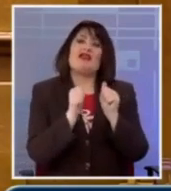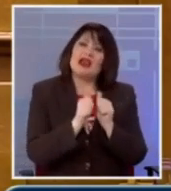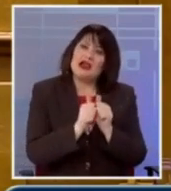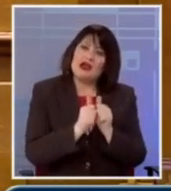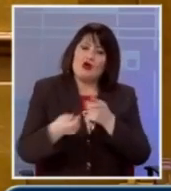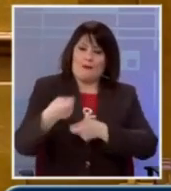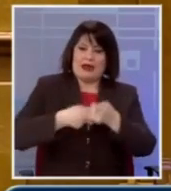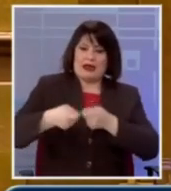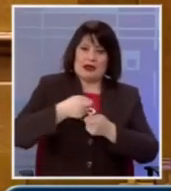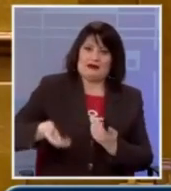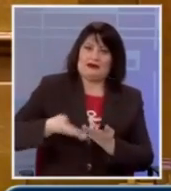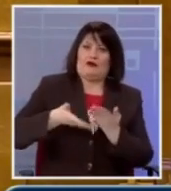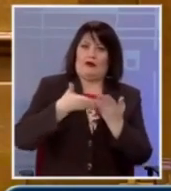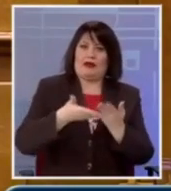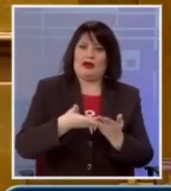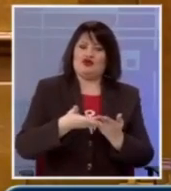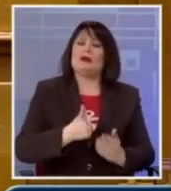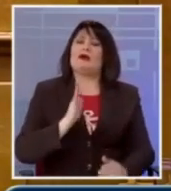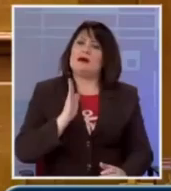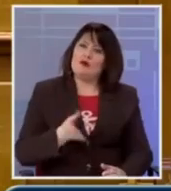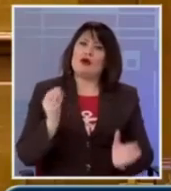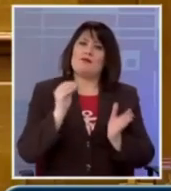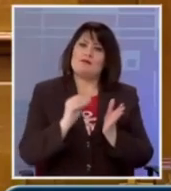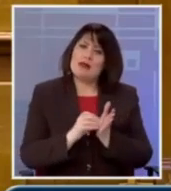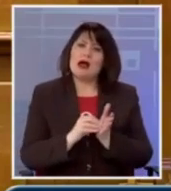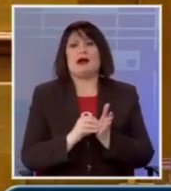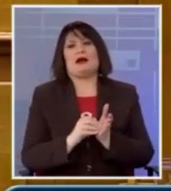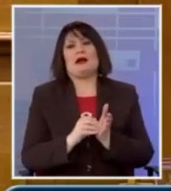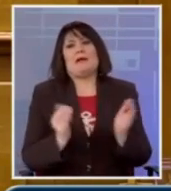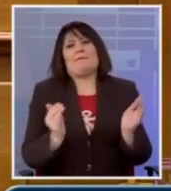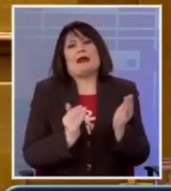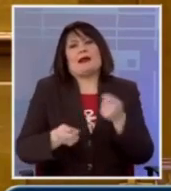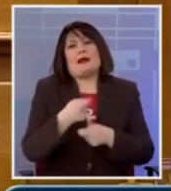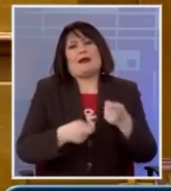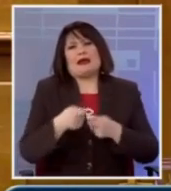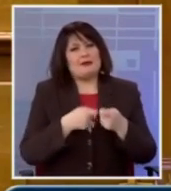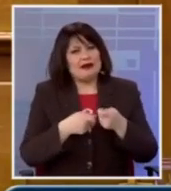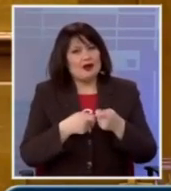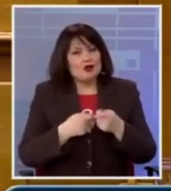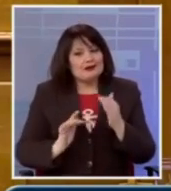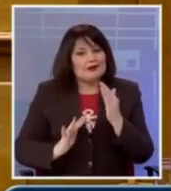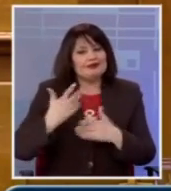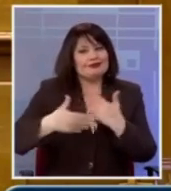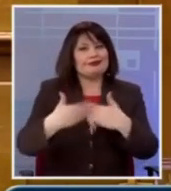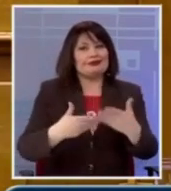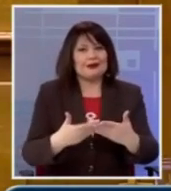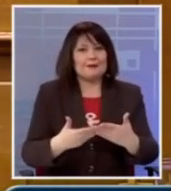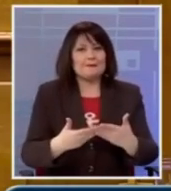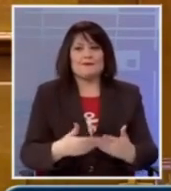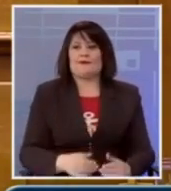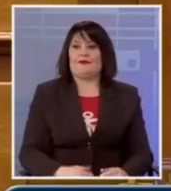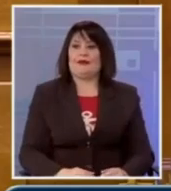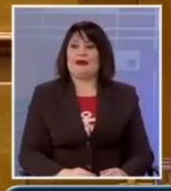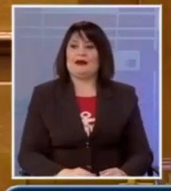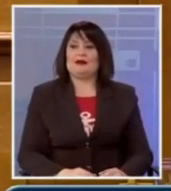τις επιχειρήσεις, ικανό να επανεκκινήσει τη μικρομεσαία επιχειρηματικότητα, χρησιμοποιώ τον όρο χωρίς